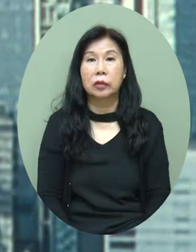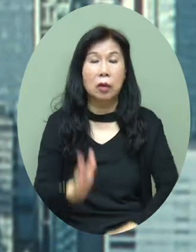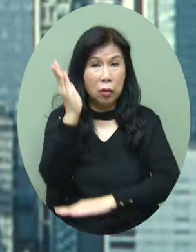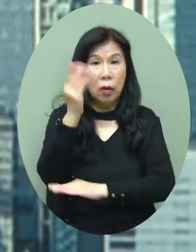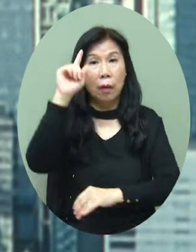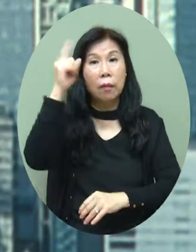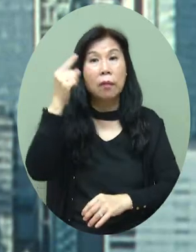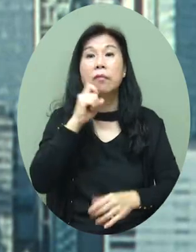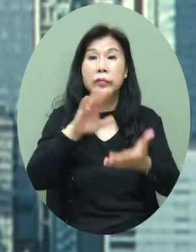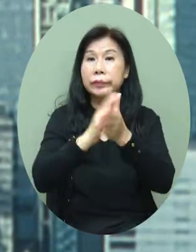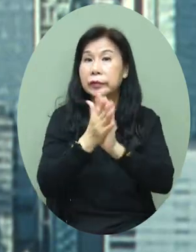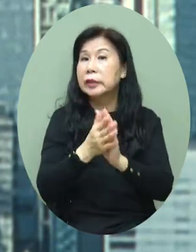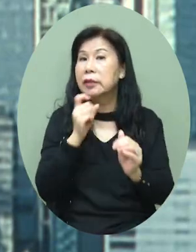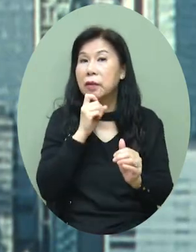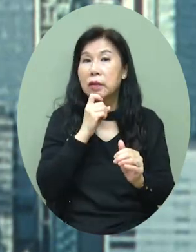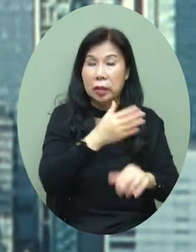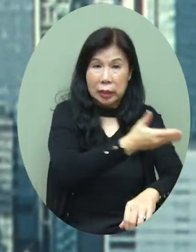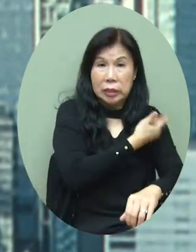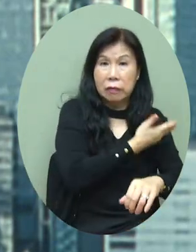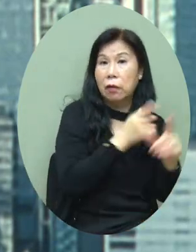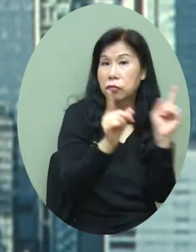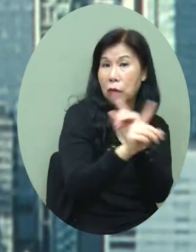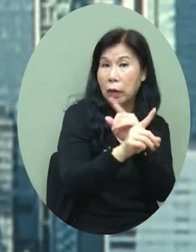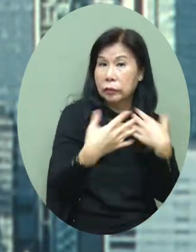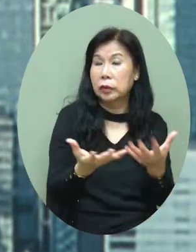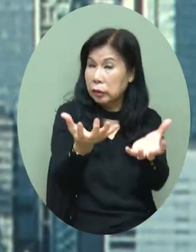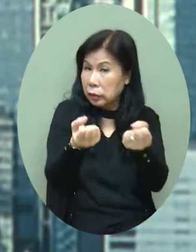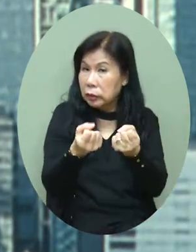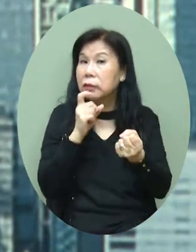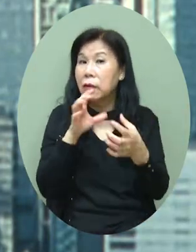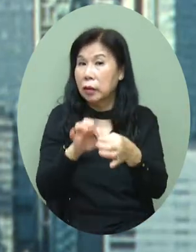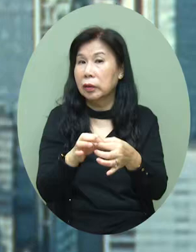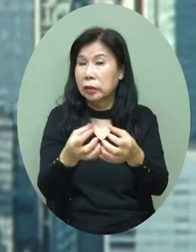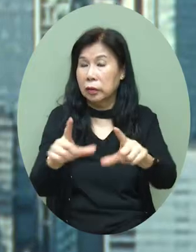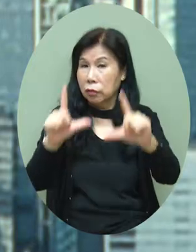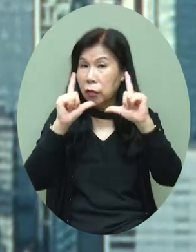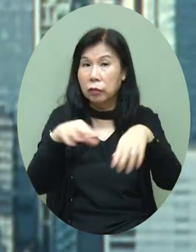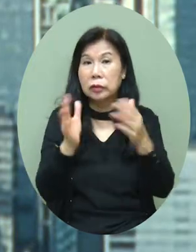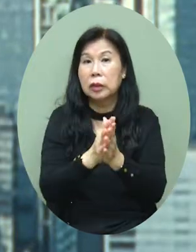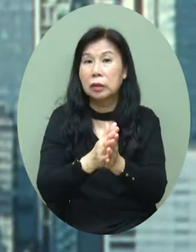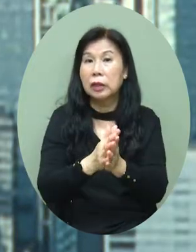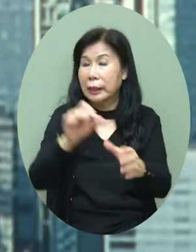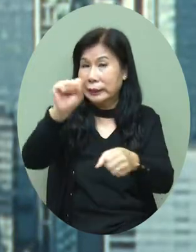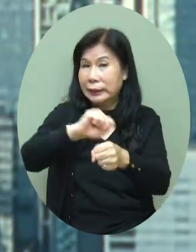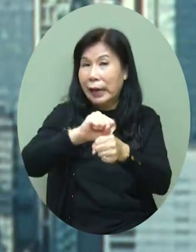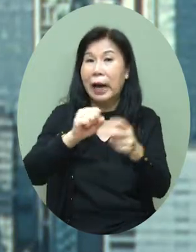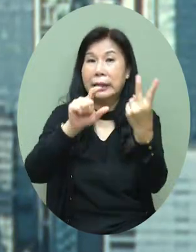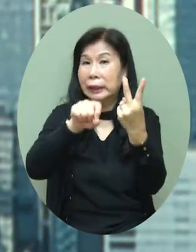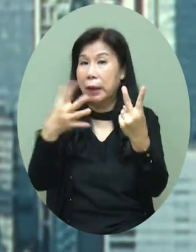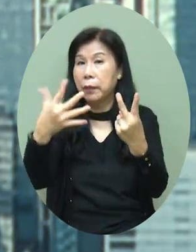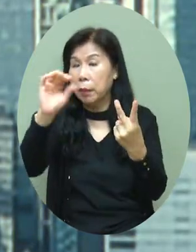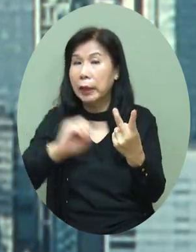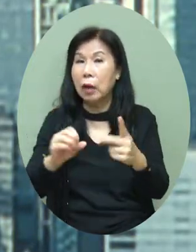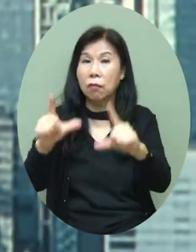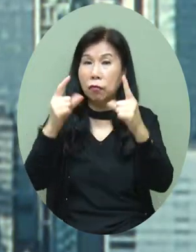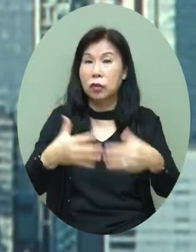聽日會晤咗職方嘅代表之後，收到佢哋對呢一個調整方案嘅回應啦，我哋會